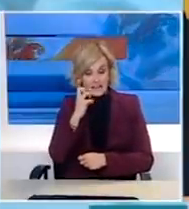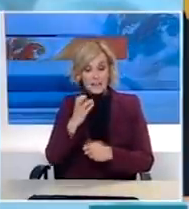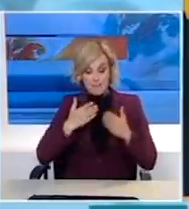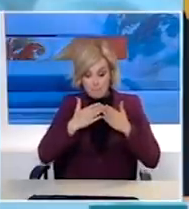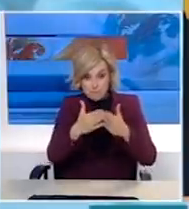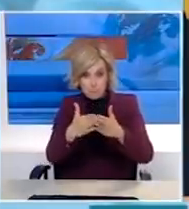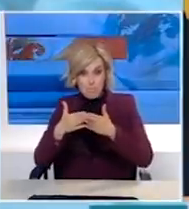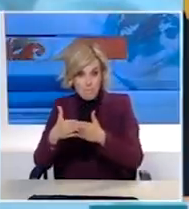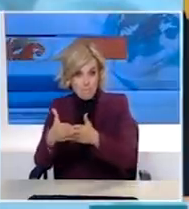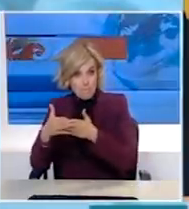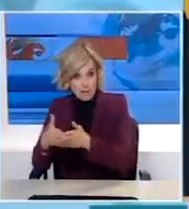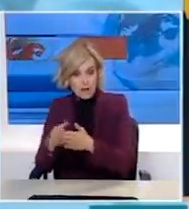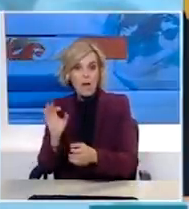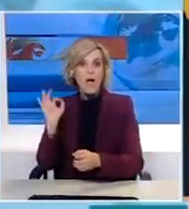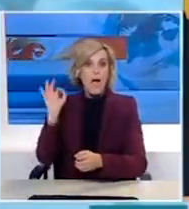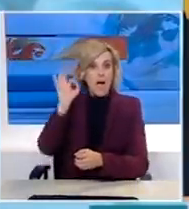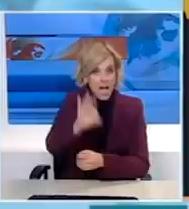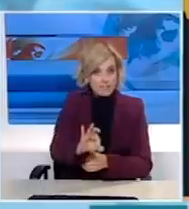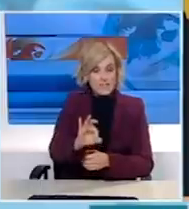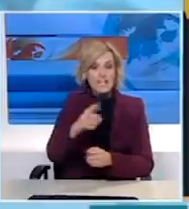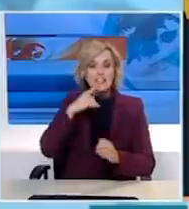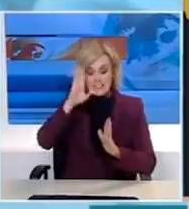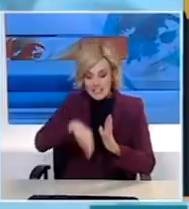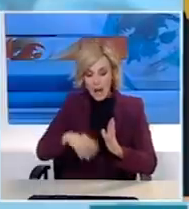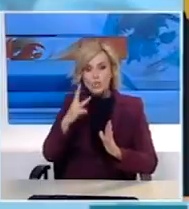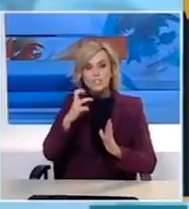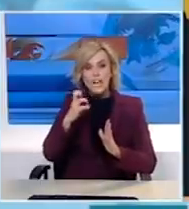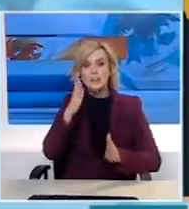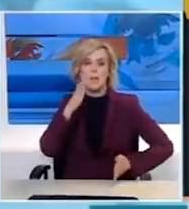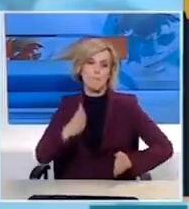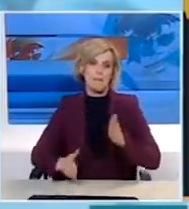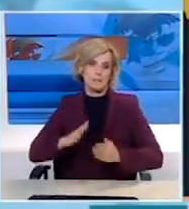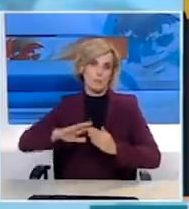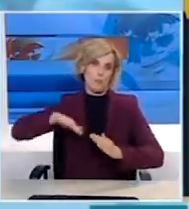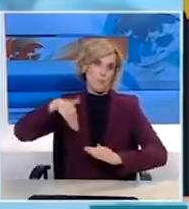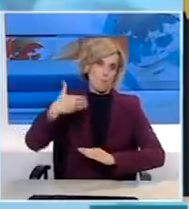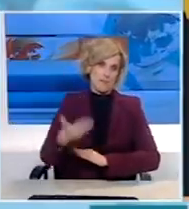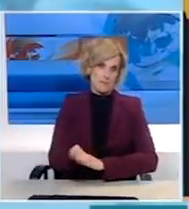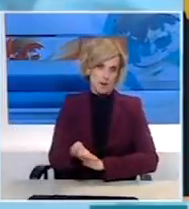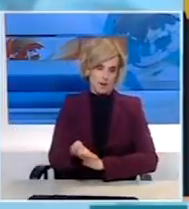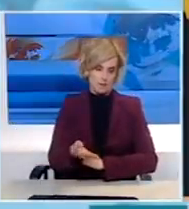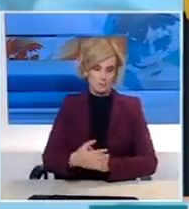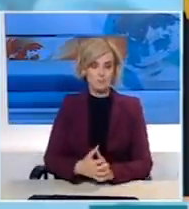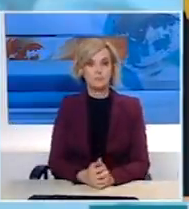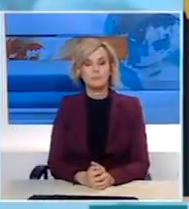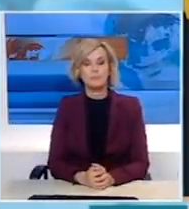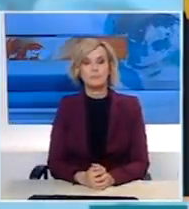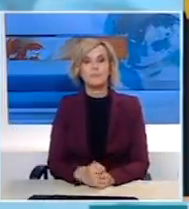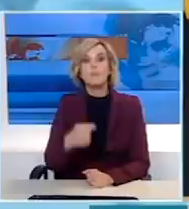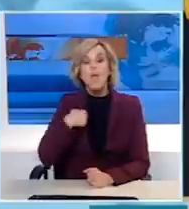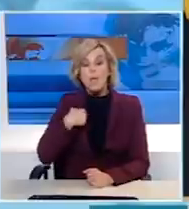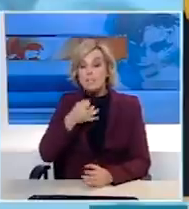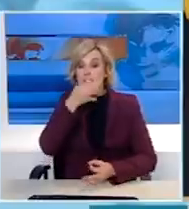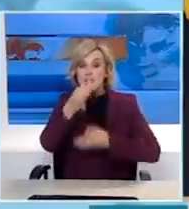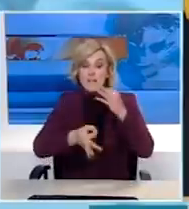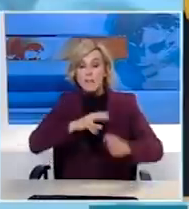σκαφών αναψυχής στην Ελλάδα από το τέλος Μαρτίου και μετά. Από πλευράς νομοθεσίας έχει θεσπιθεί ρητά ο προσωρινός